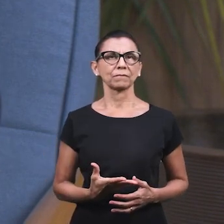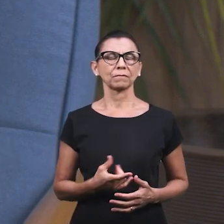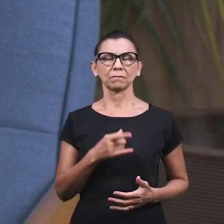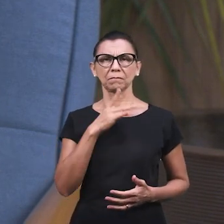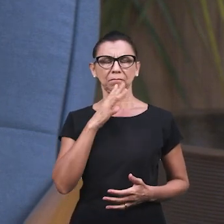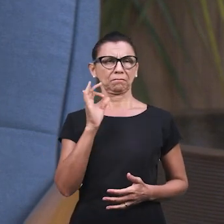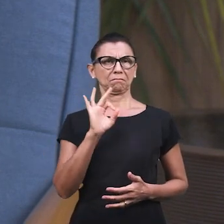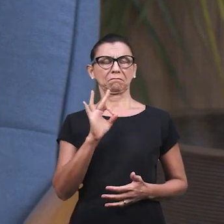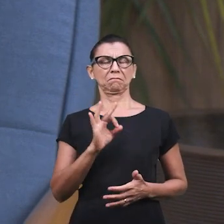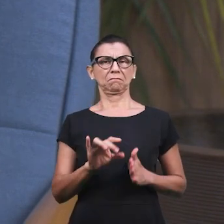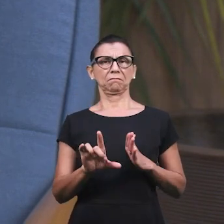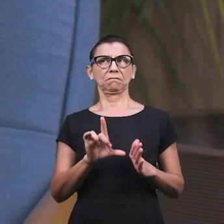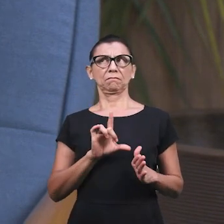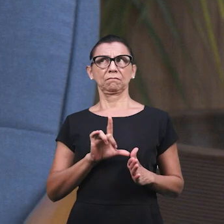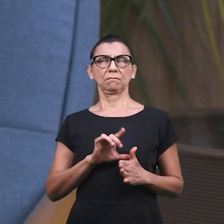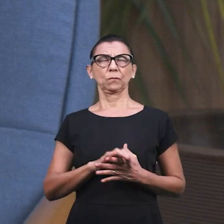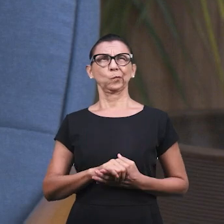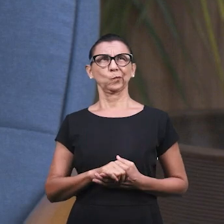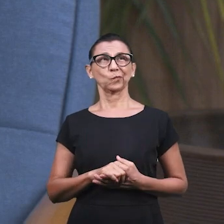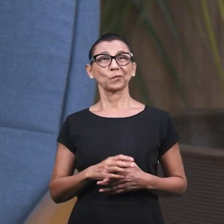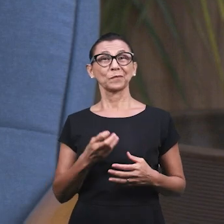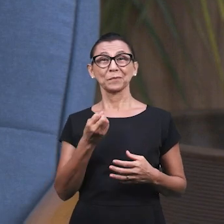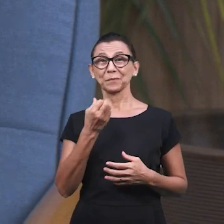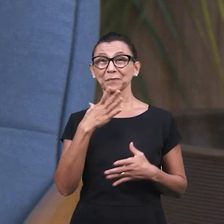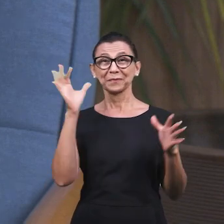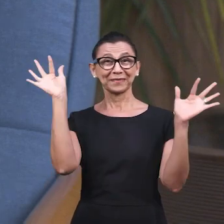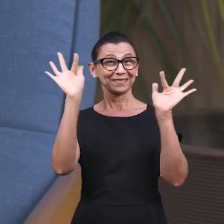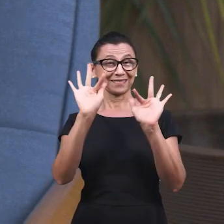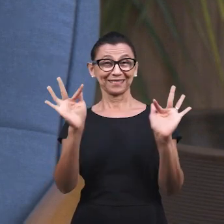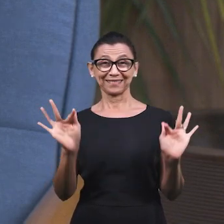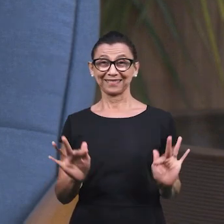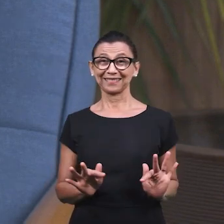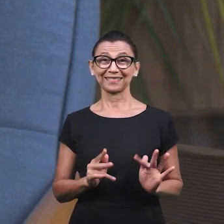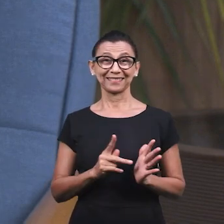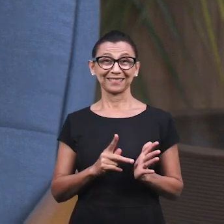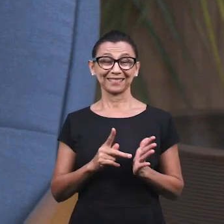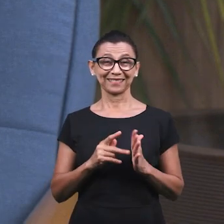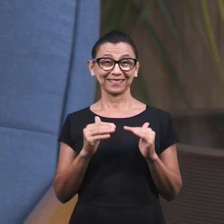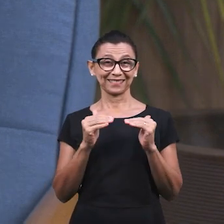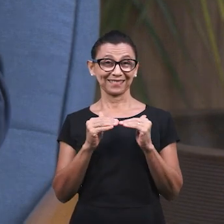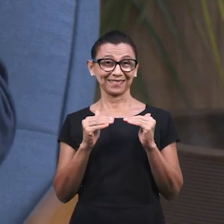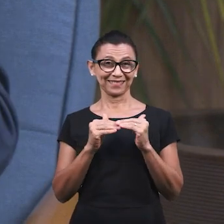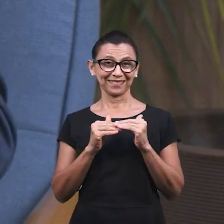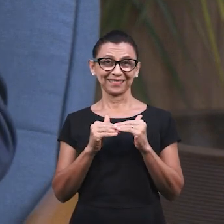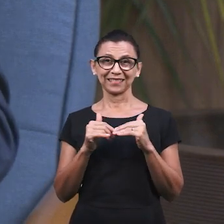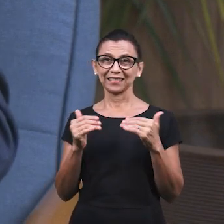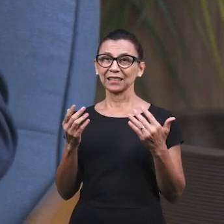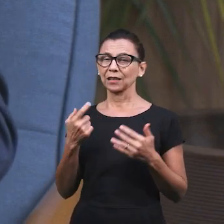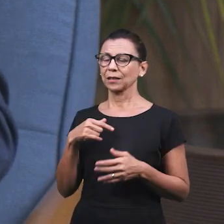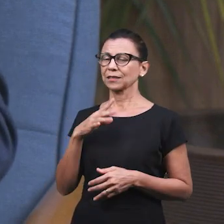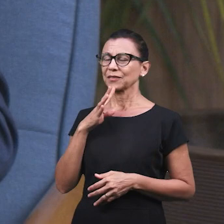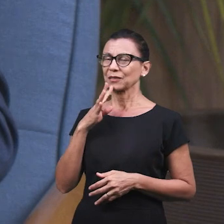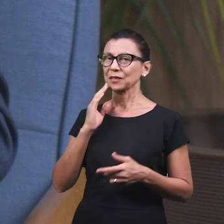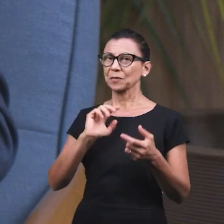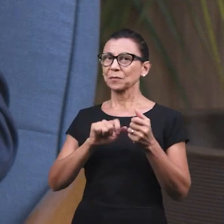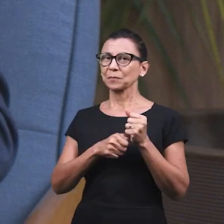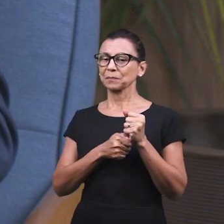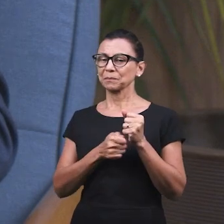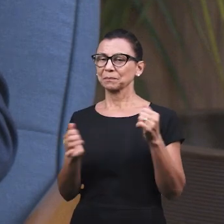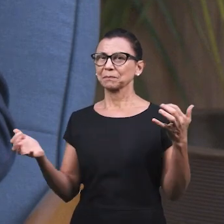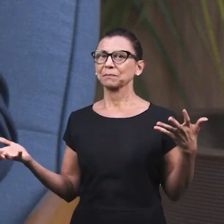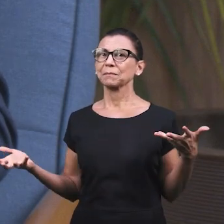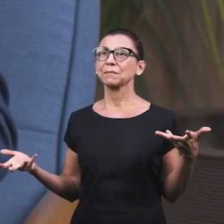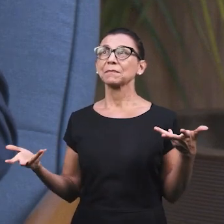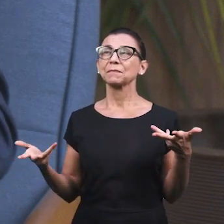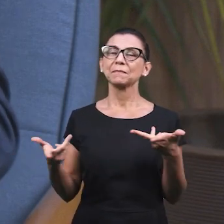donc une fois, mais que vous ne connaissiez pas? Cela nous rend très heureux, n'est-ce pas? Aujourd'hui, vous allez connaître un mystère